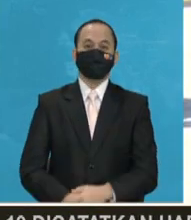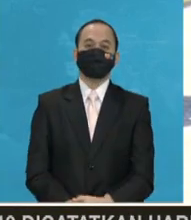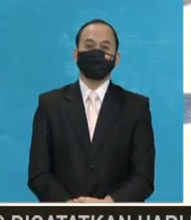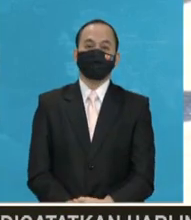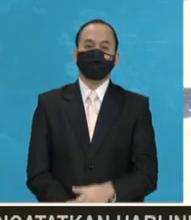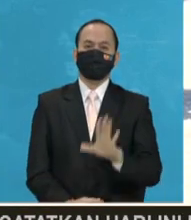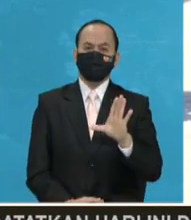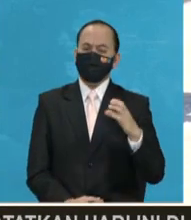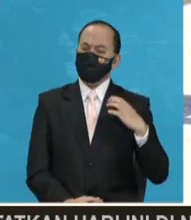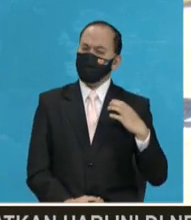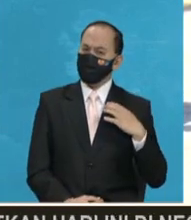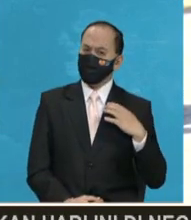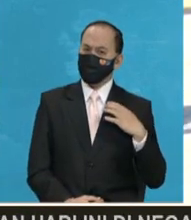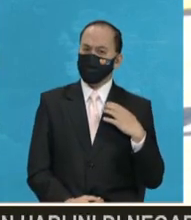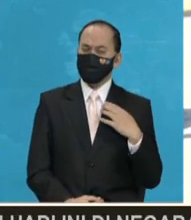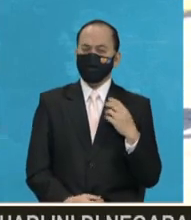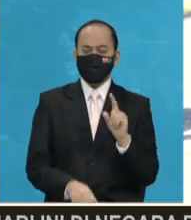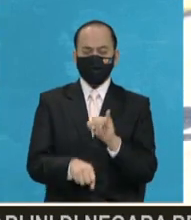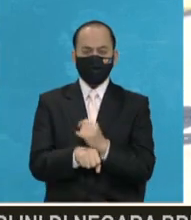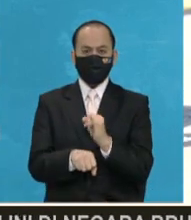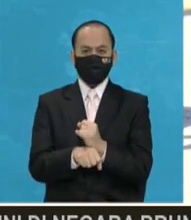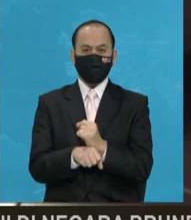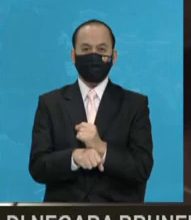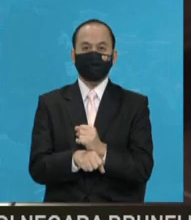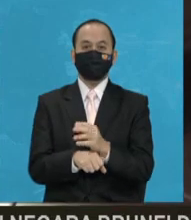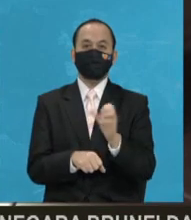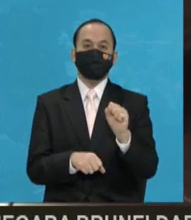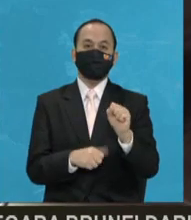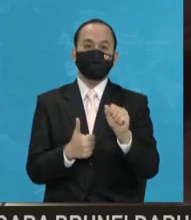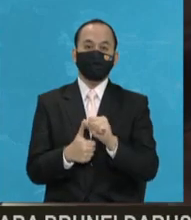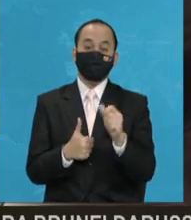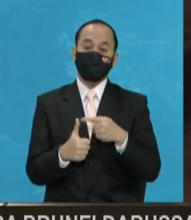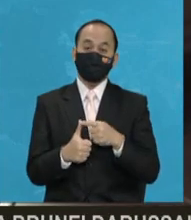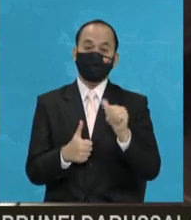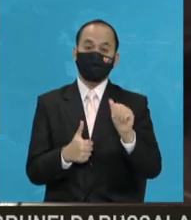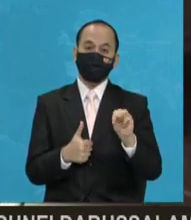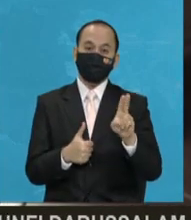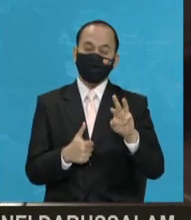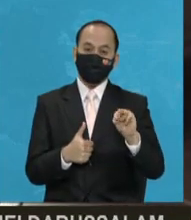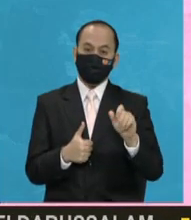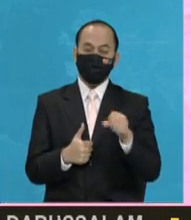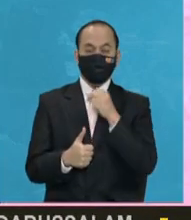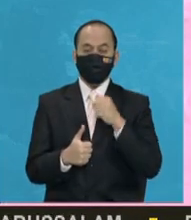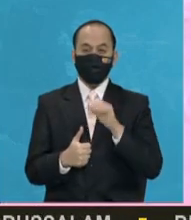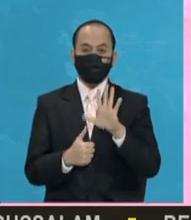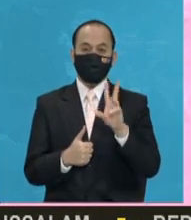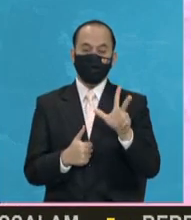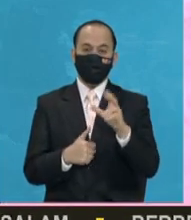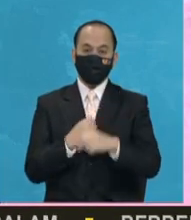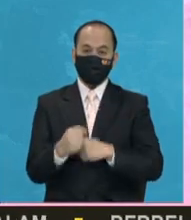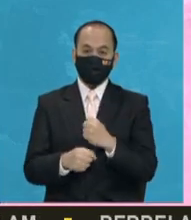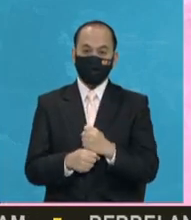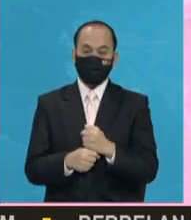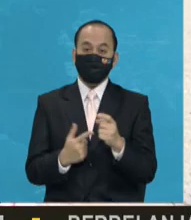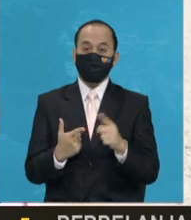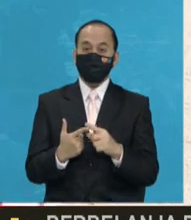25 calon yang layak bagi jawatan terus Bond ialah Awang Amran PIN Haji Maiden berumur 53 Tahun Abang